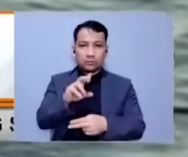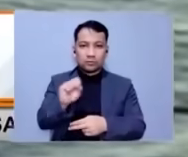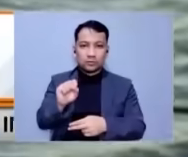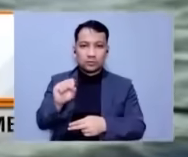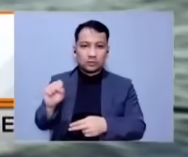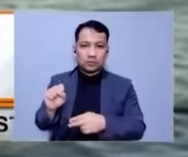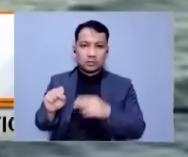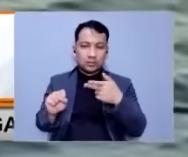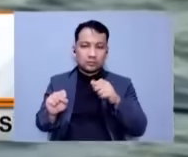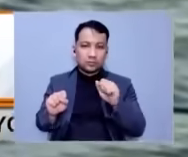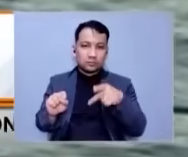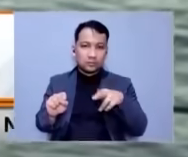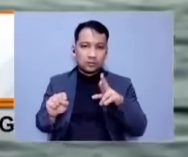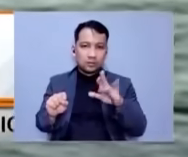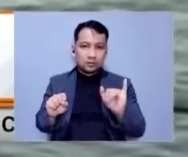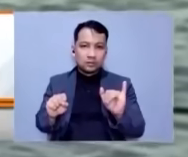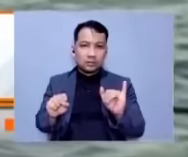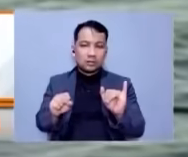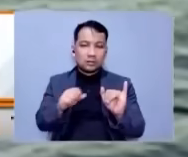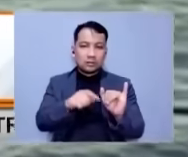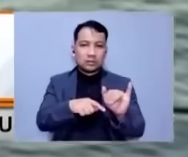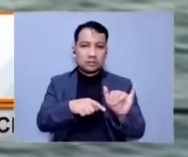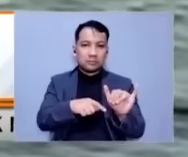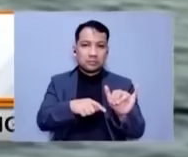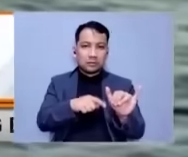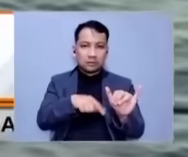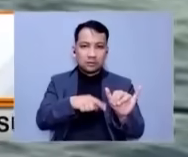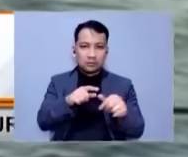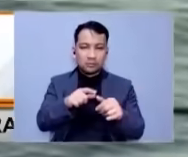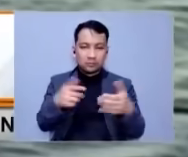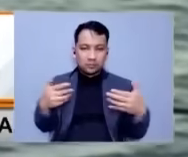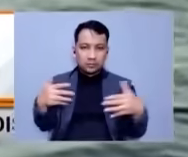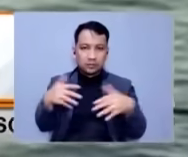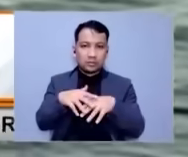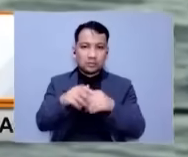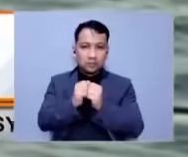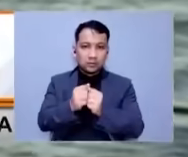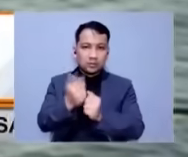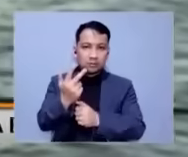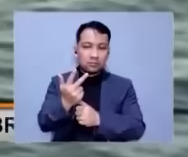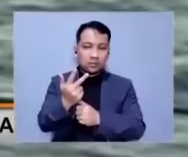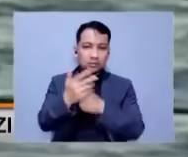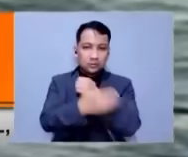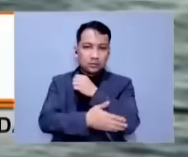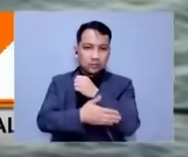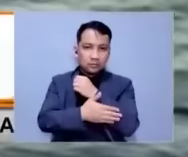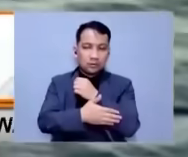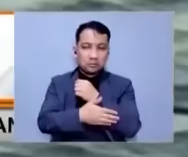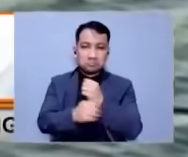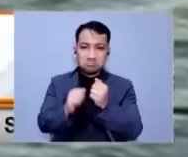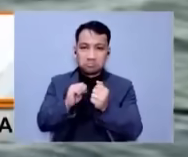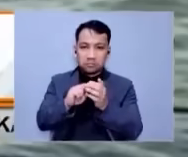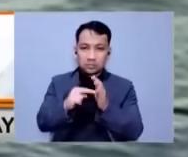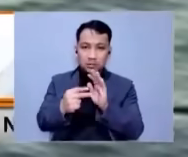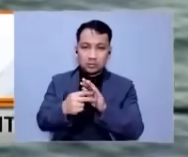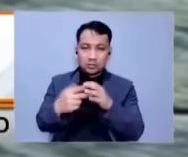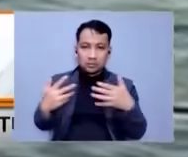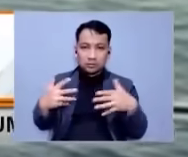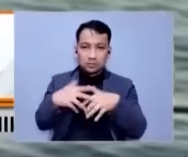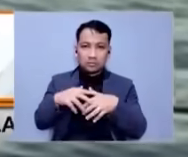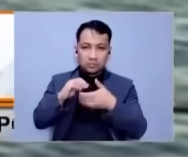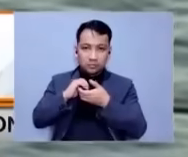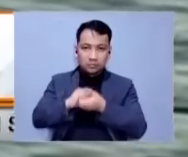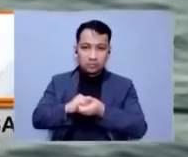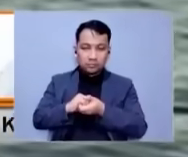Ferry. Pero giit ng Philippine Navy, ang pagsasama-sama ng tatlong bansa hindi nangangahulugan ng sanib puwersa para